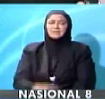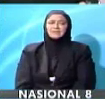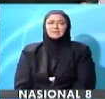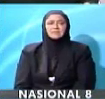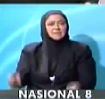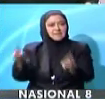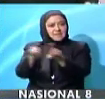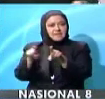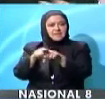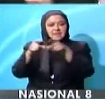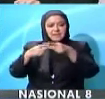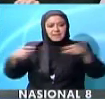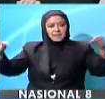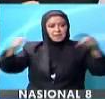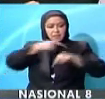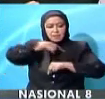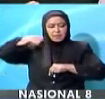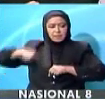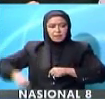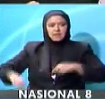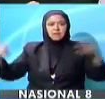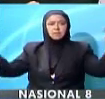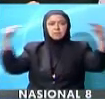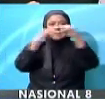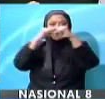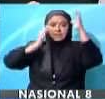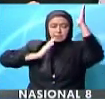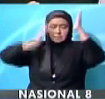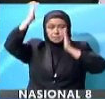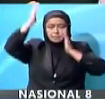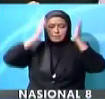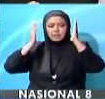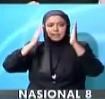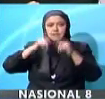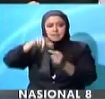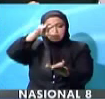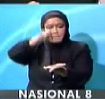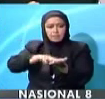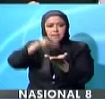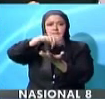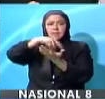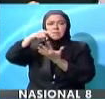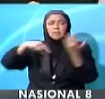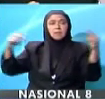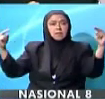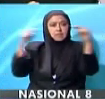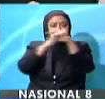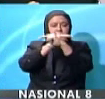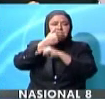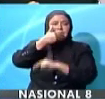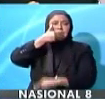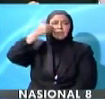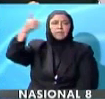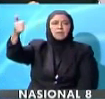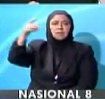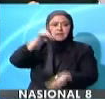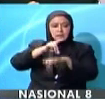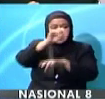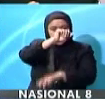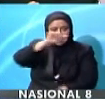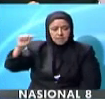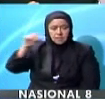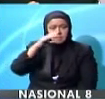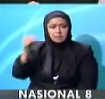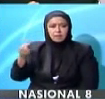Sama seperti Jepun dan China, lebuh raya Malaysia diiktiraf sebagai di antara sistem lebuh raya terbaik di Asia. Malah beberapa lebuh raya di negara